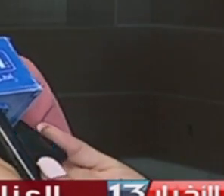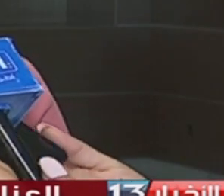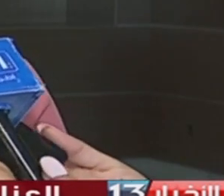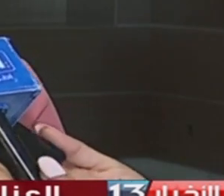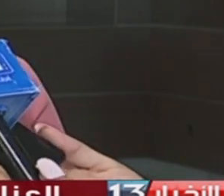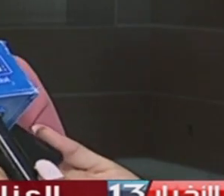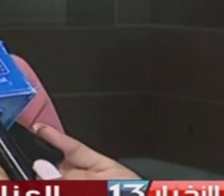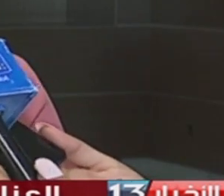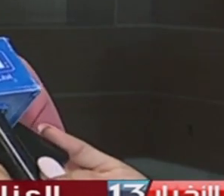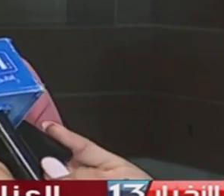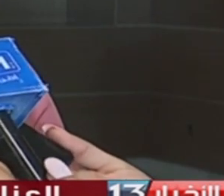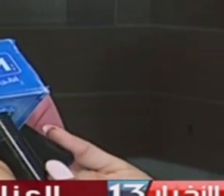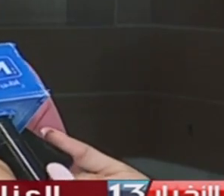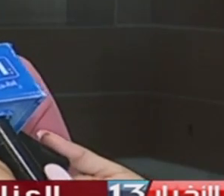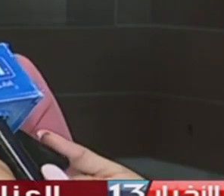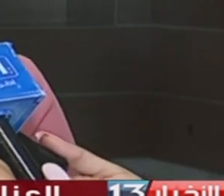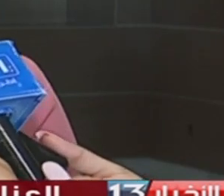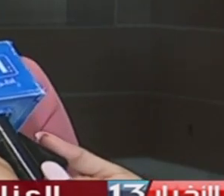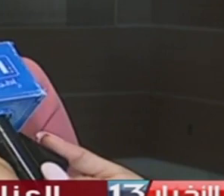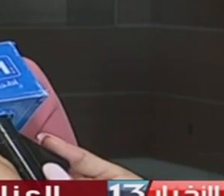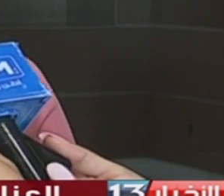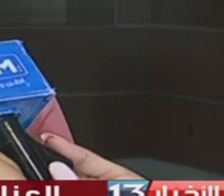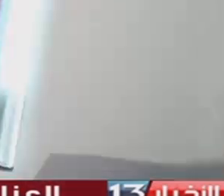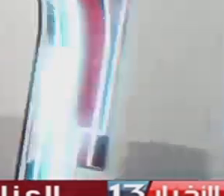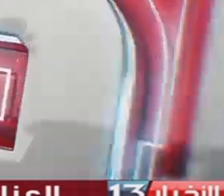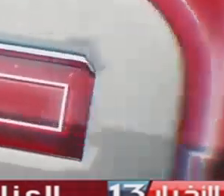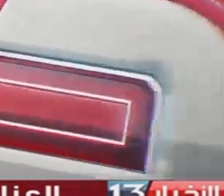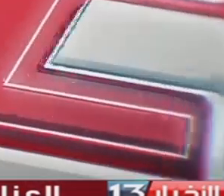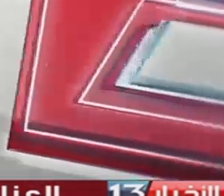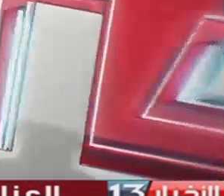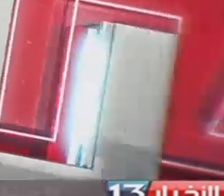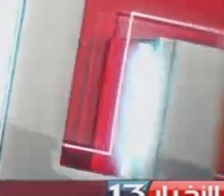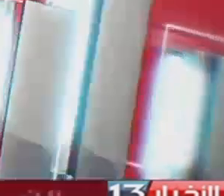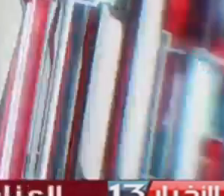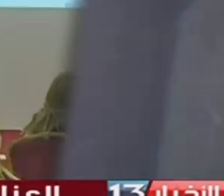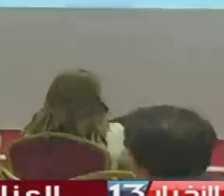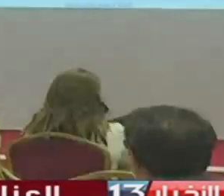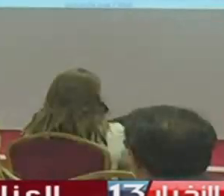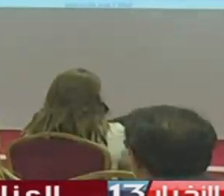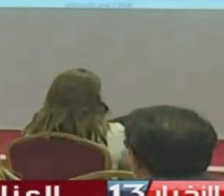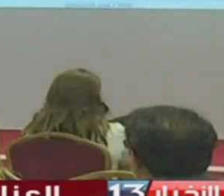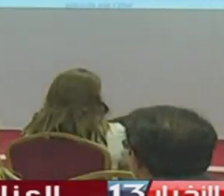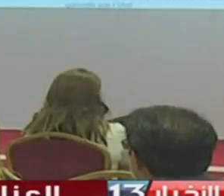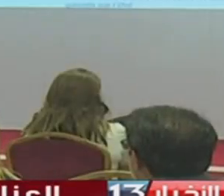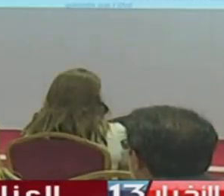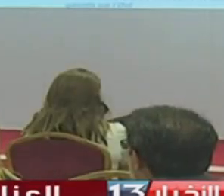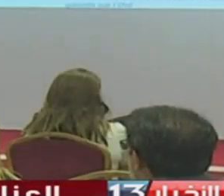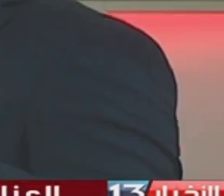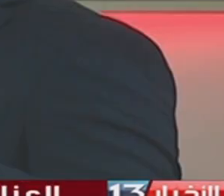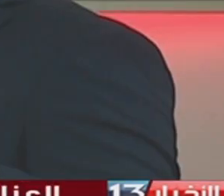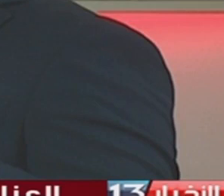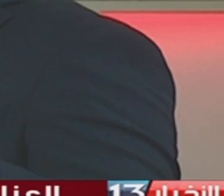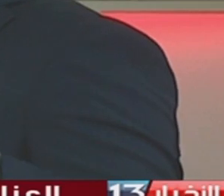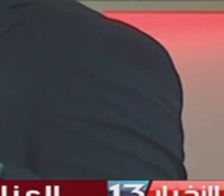التنمية بالولاية وإيجاد خطوط تمويل إضافية للمشاريع. ثلث العاملين بالقطاع السياحي